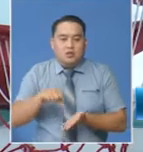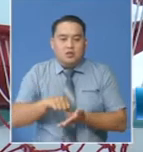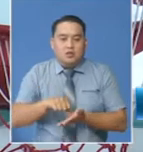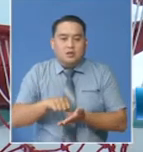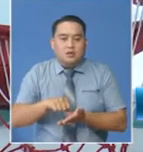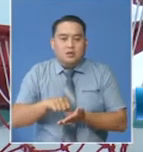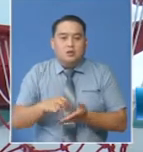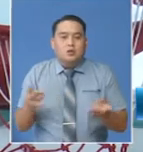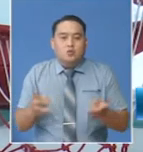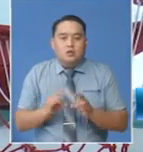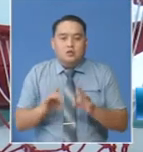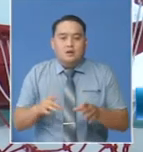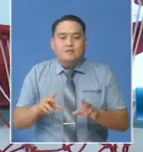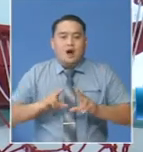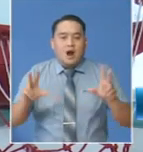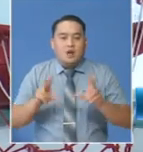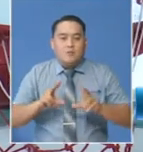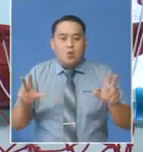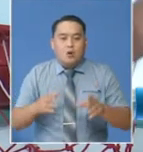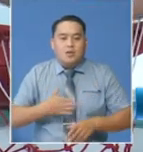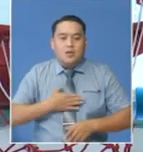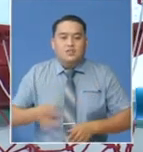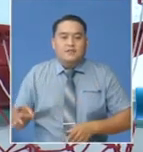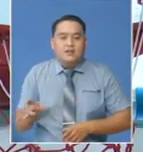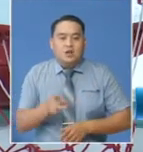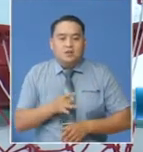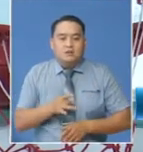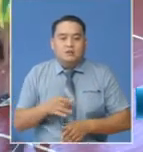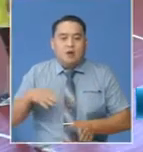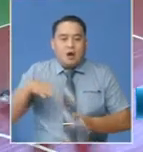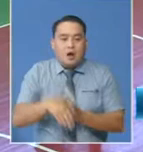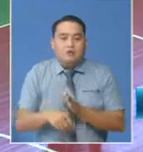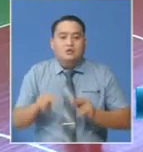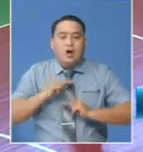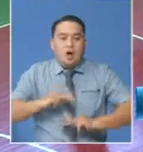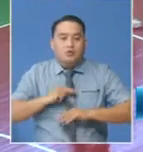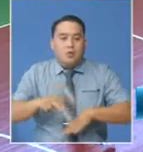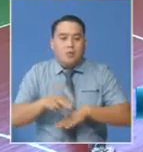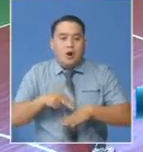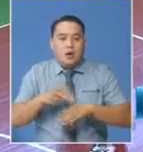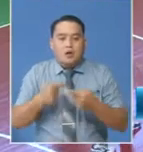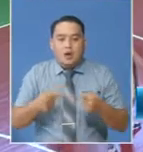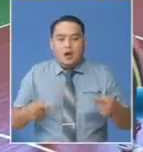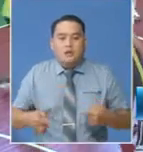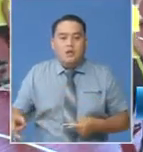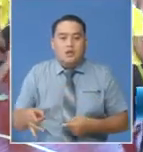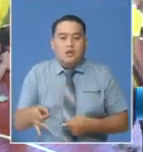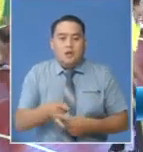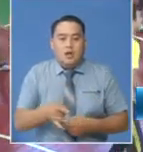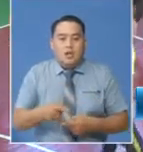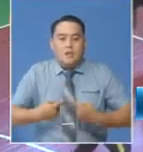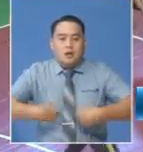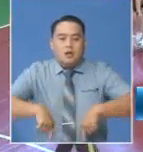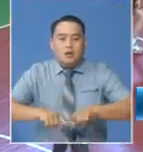соревнований. Нужно отметить, что волейбольная дружина нашего региона, составленная из сотрудников полиции различных региональных